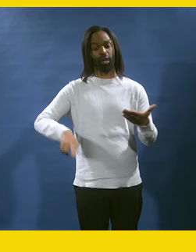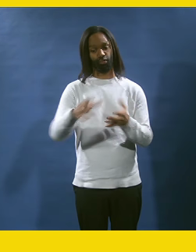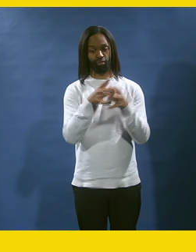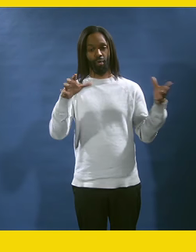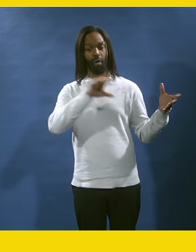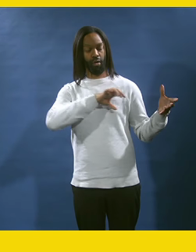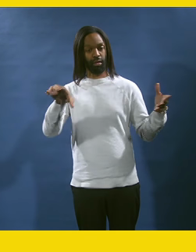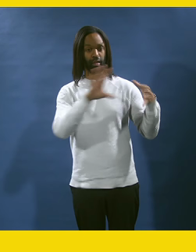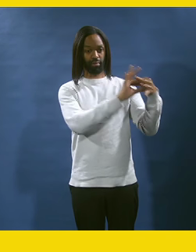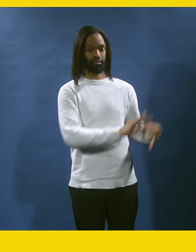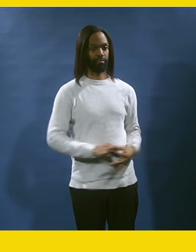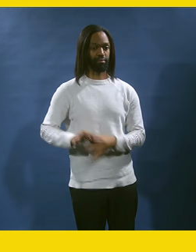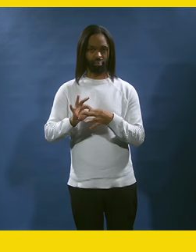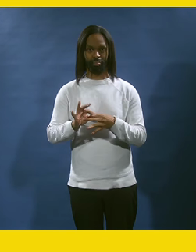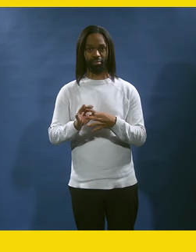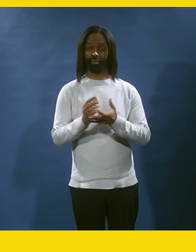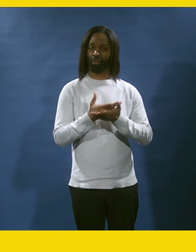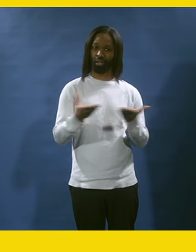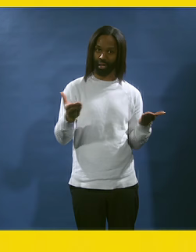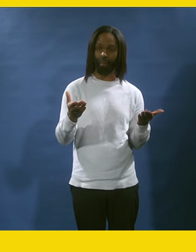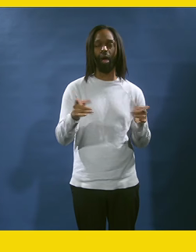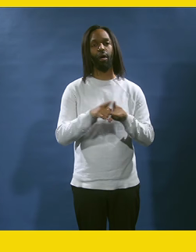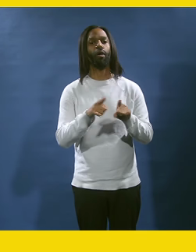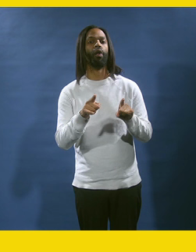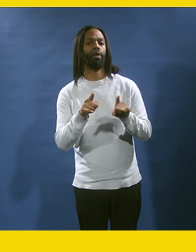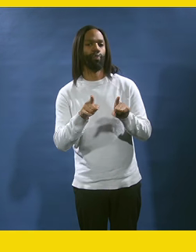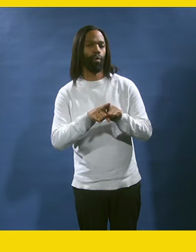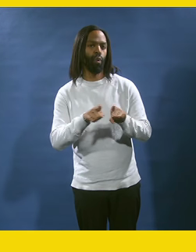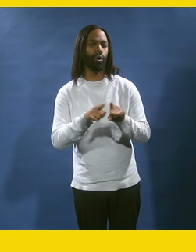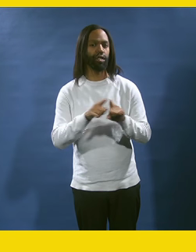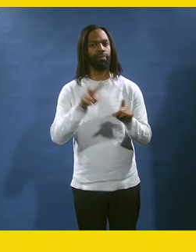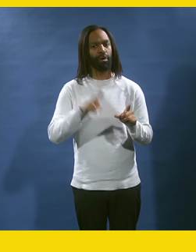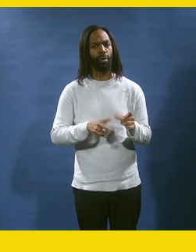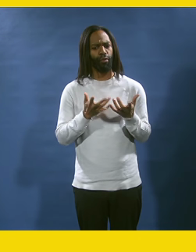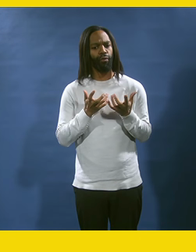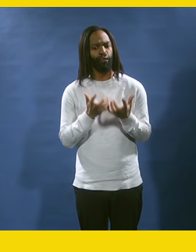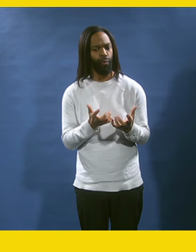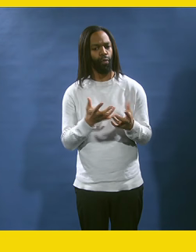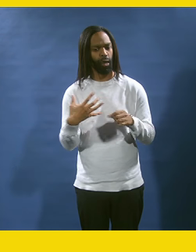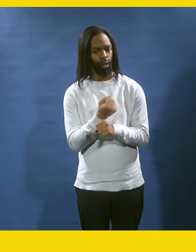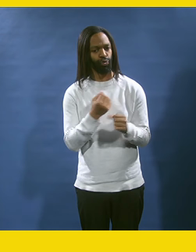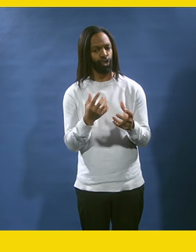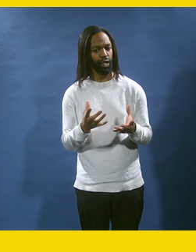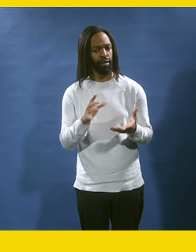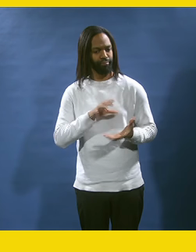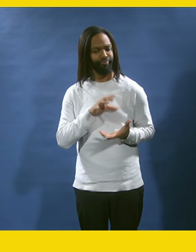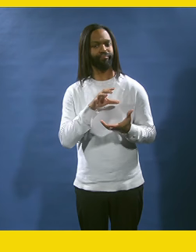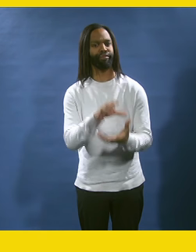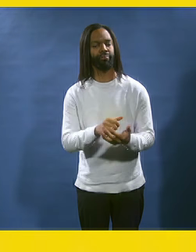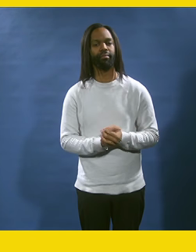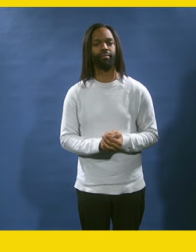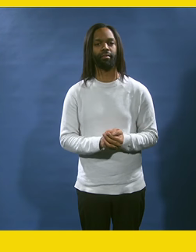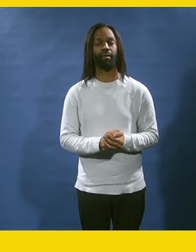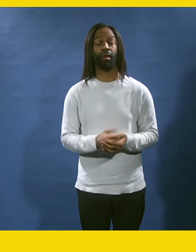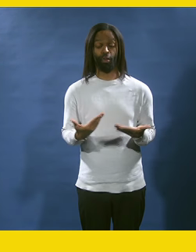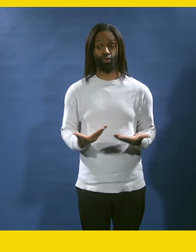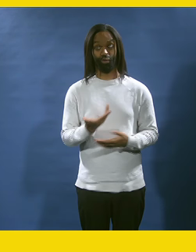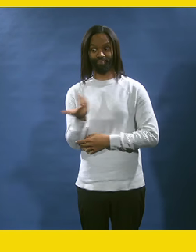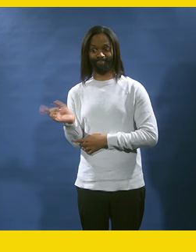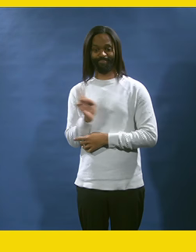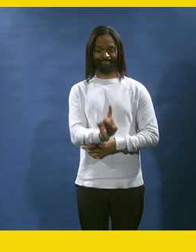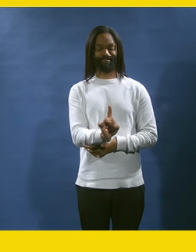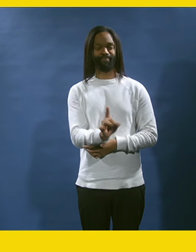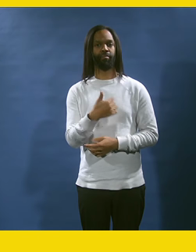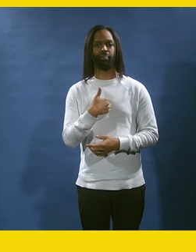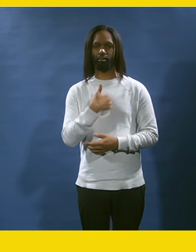toute simplicité, mais aussi avec beaucoup de volonté. Je suis vraiment très, très fière d'être ici parmi vous, et c'est